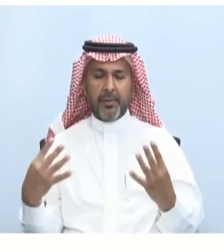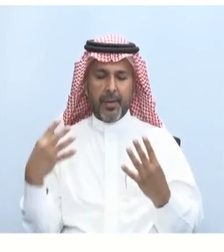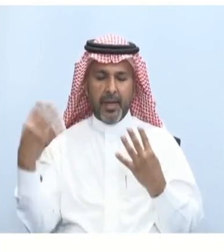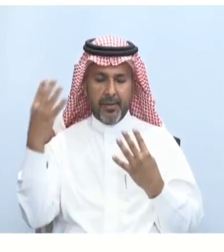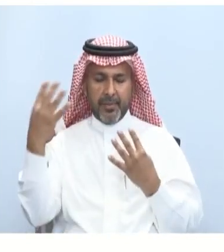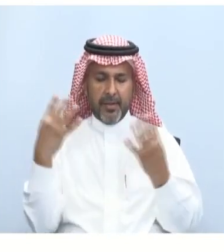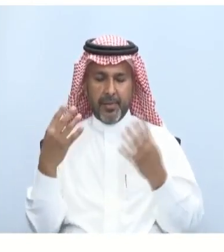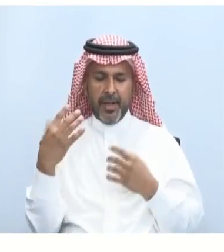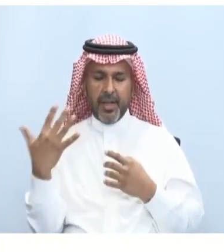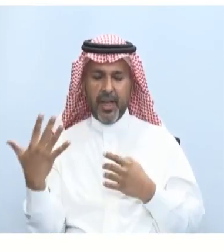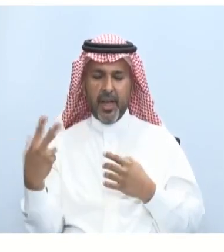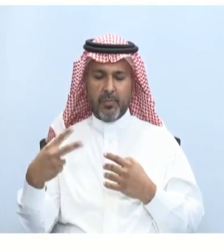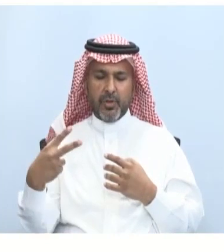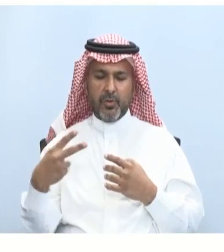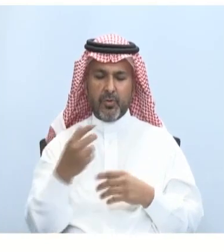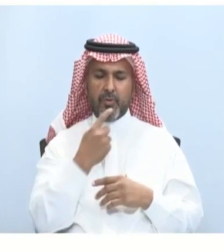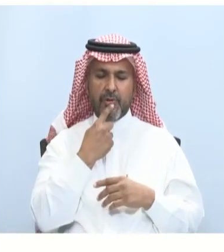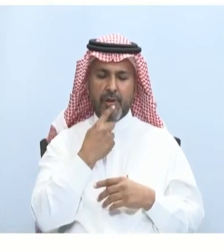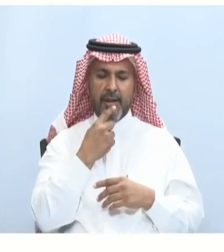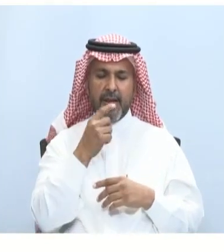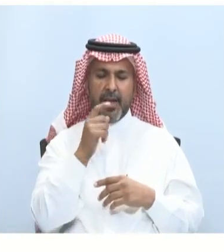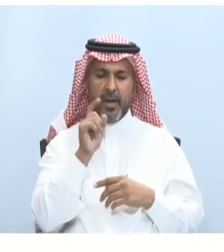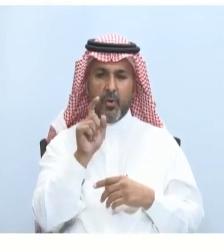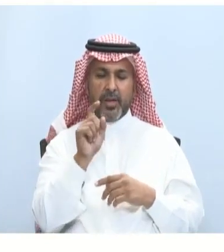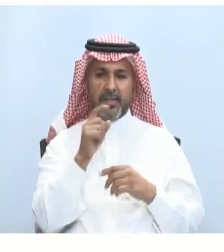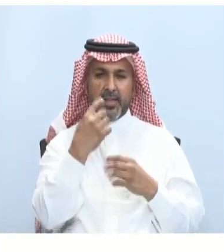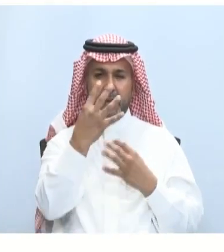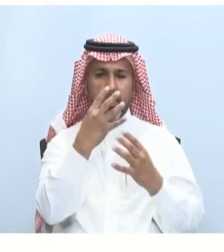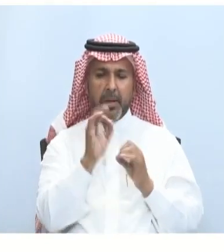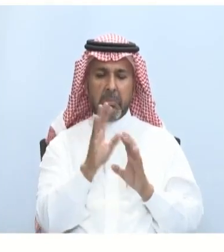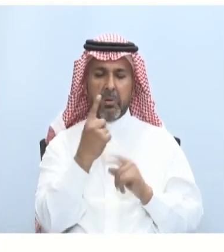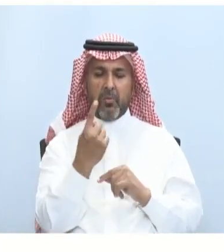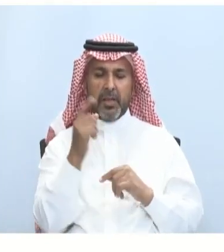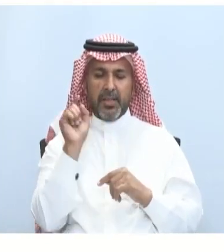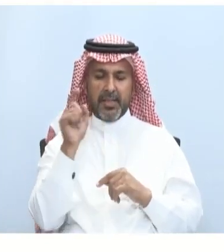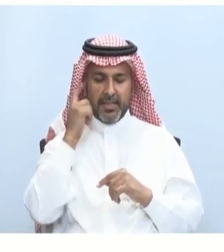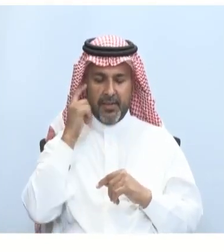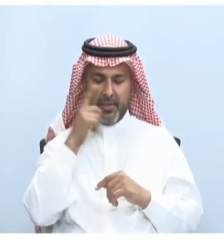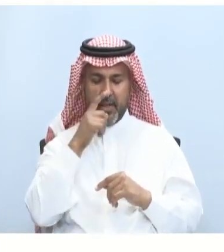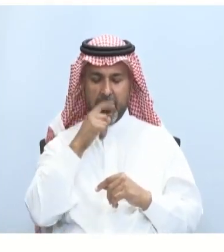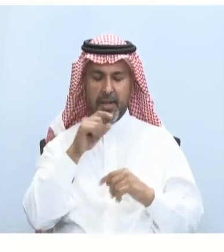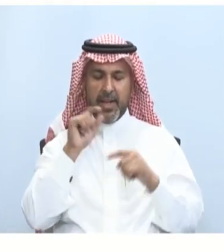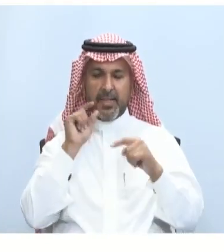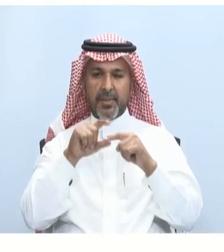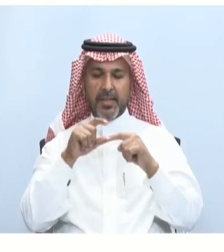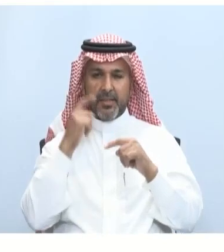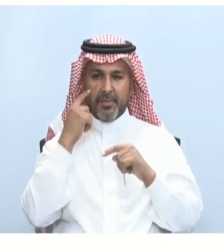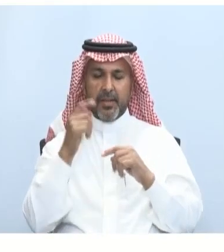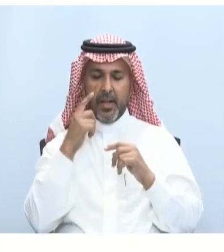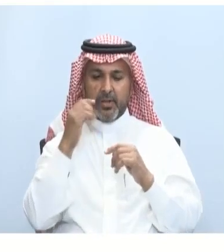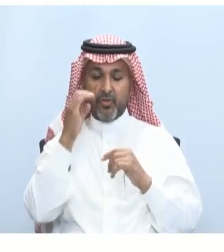يعطيني اكس تربيع يساوي سالب 25 انا طبعا الان احل المعادله يعني ابغى قيمه اكس باخذ الجذر التربيعي عشان اتخلص من التربيع